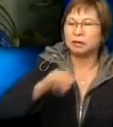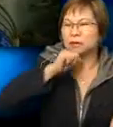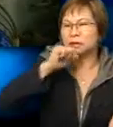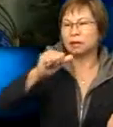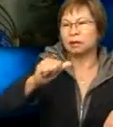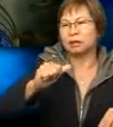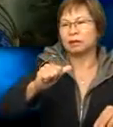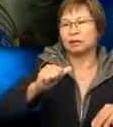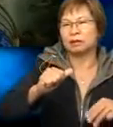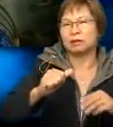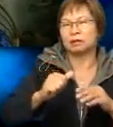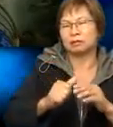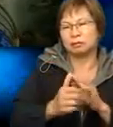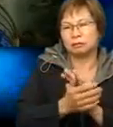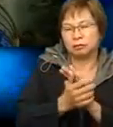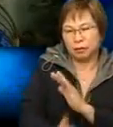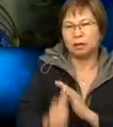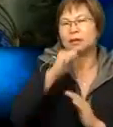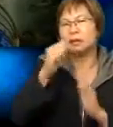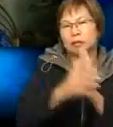yang tidak berupaya.